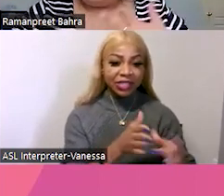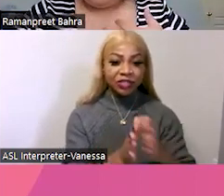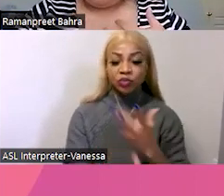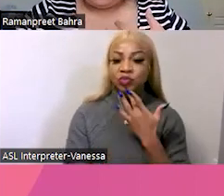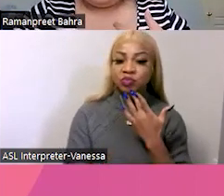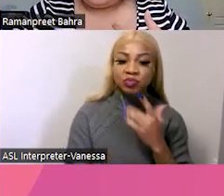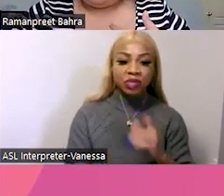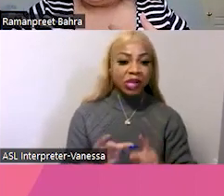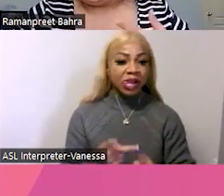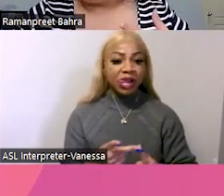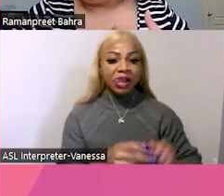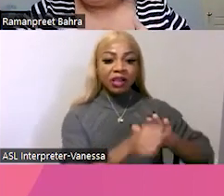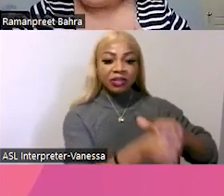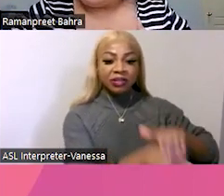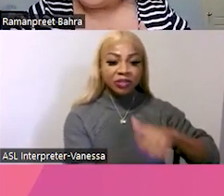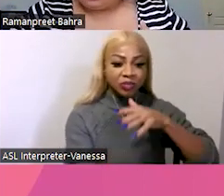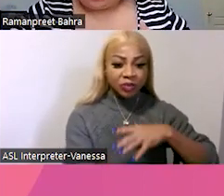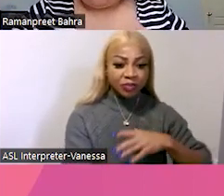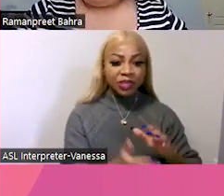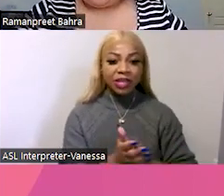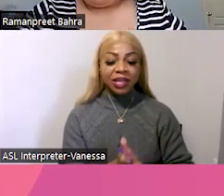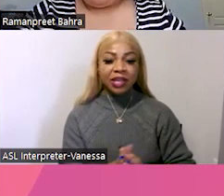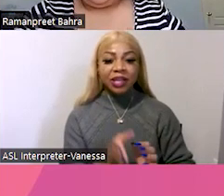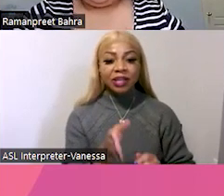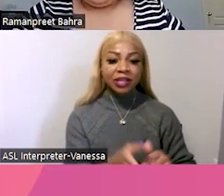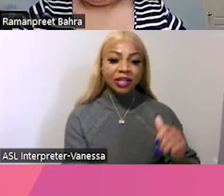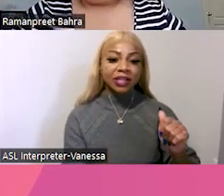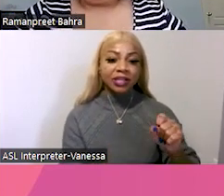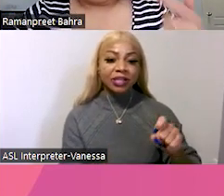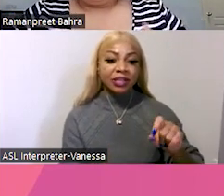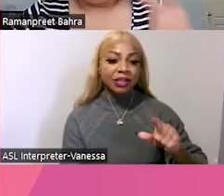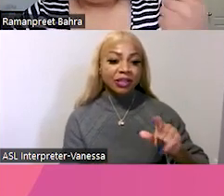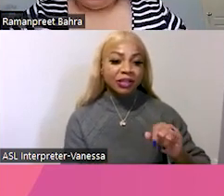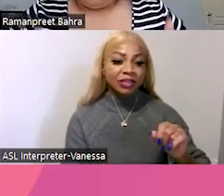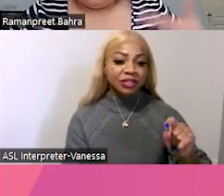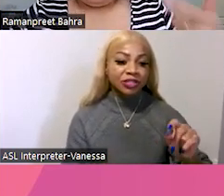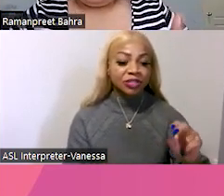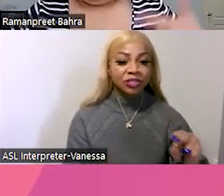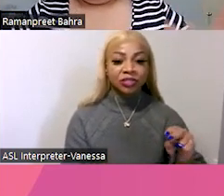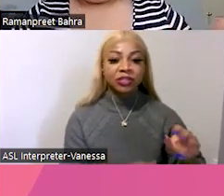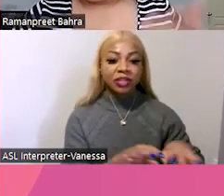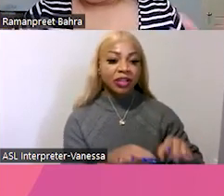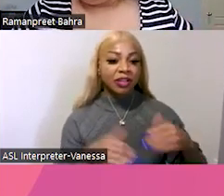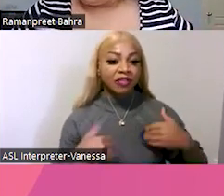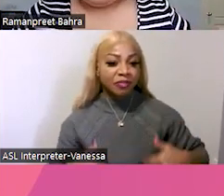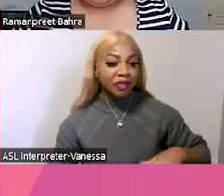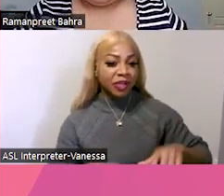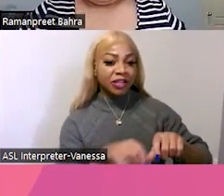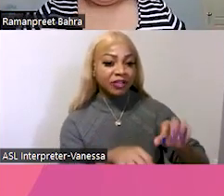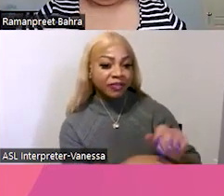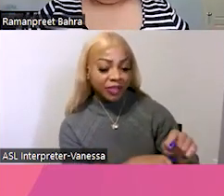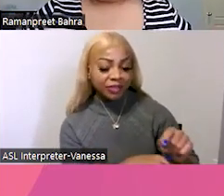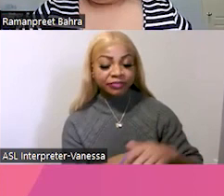l'inégalité, du préjudice anticorpulent, ça mène donc à la déféminisation, la